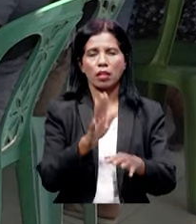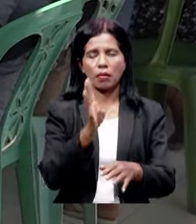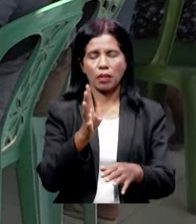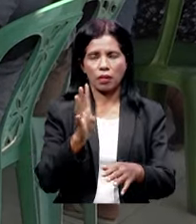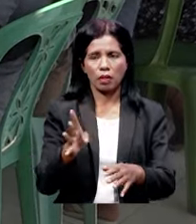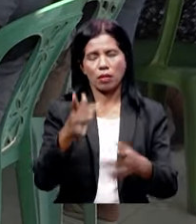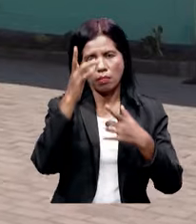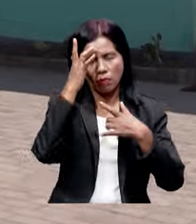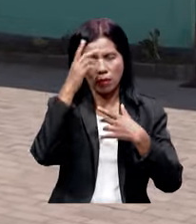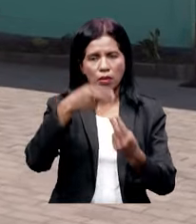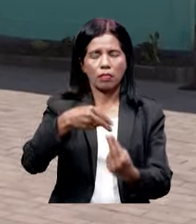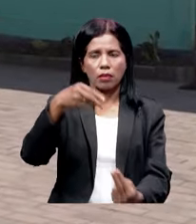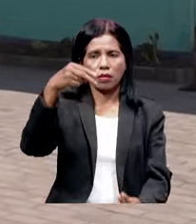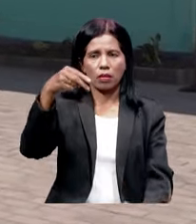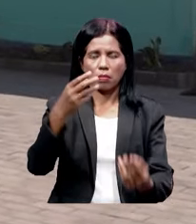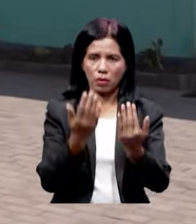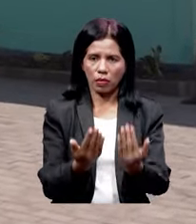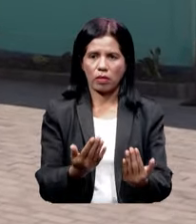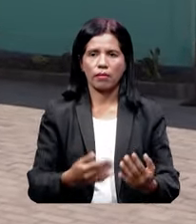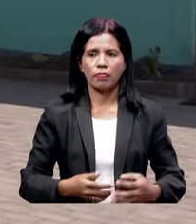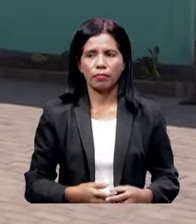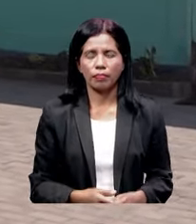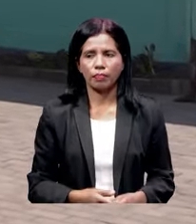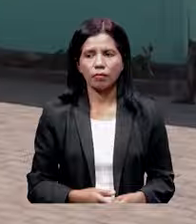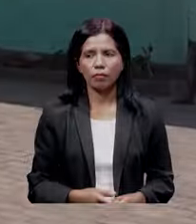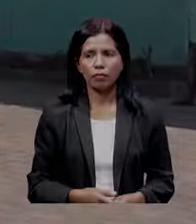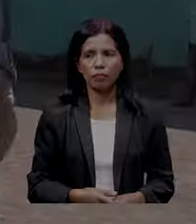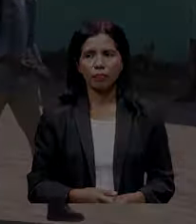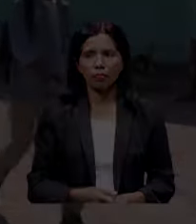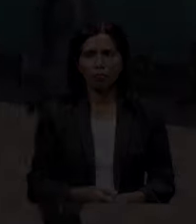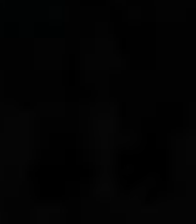resin sofre manutrisaun grave Santina de Jesus, Tomás Suárez, GMN.